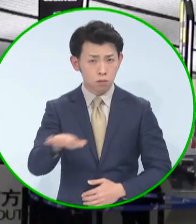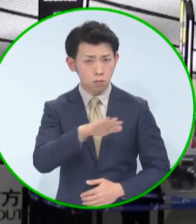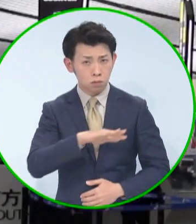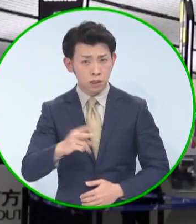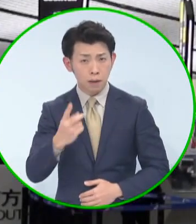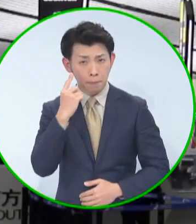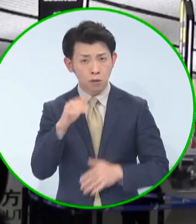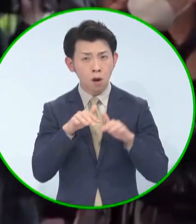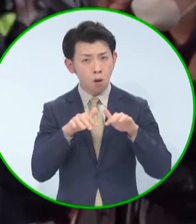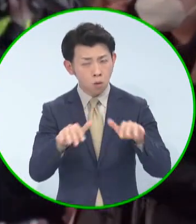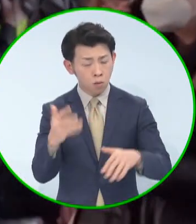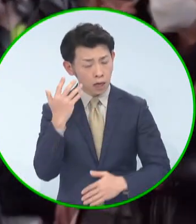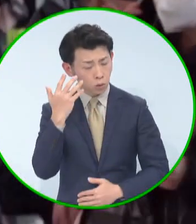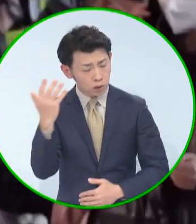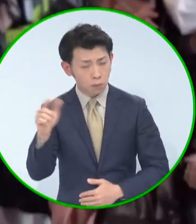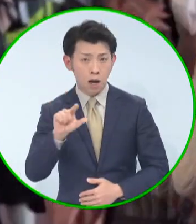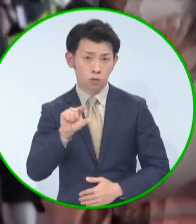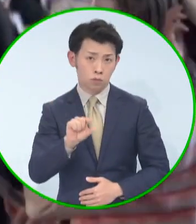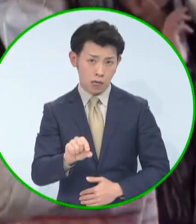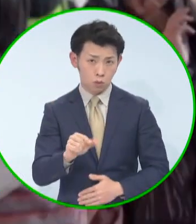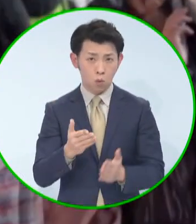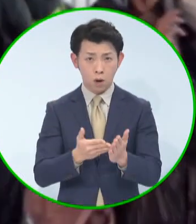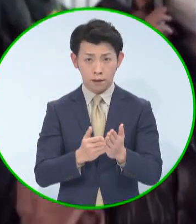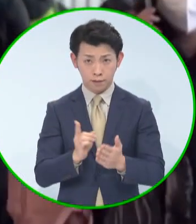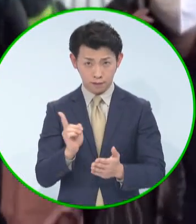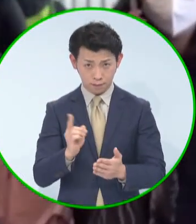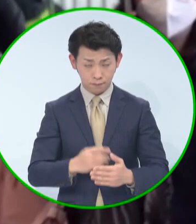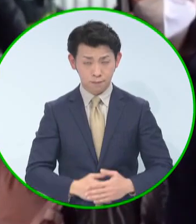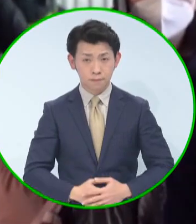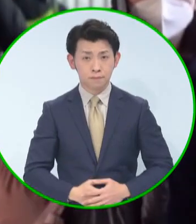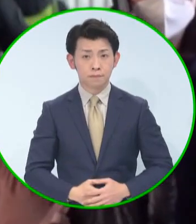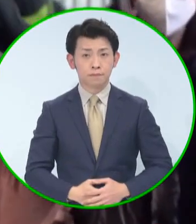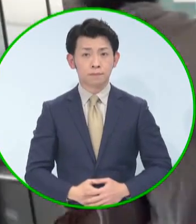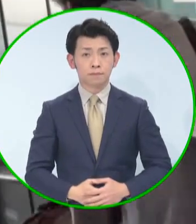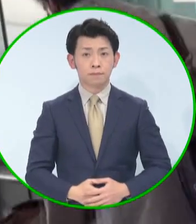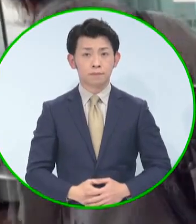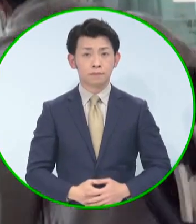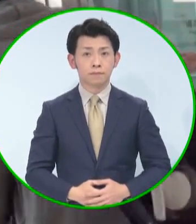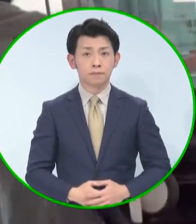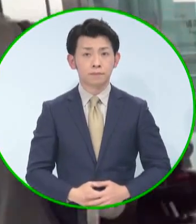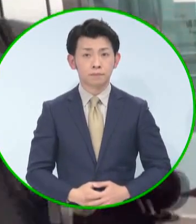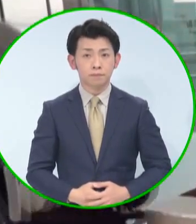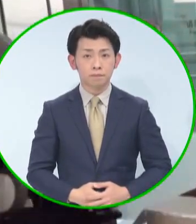全国規模の第2波が起きる可能性は低いとの見解を見方を示しました